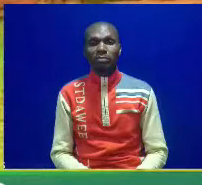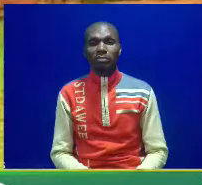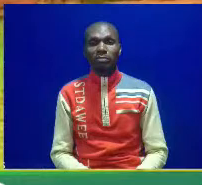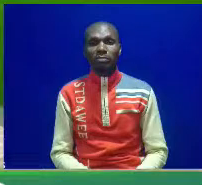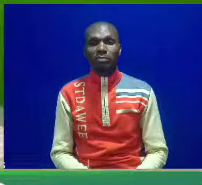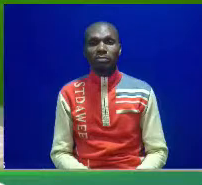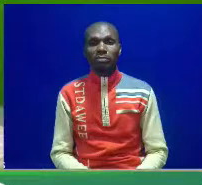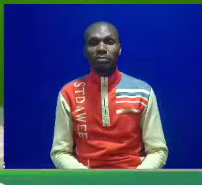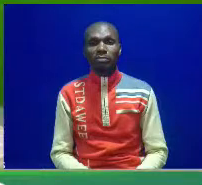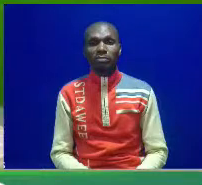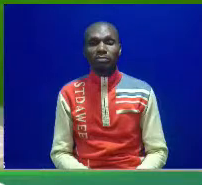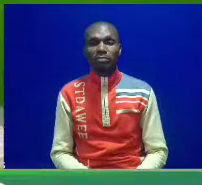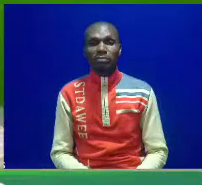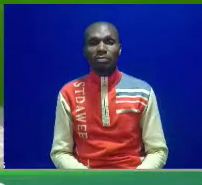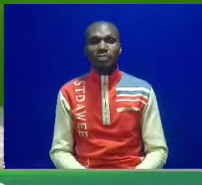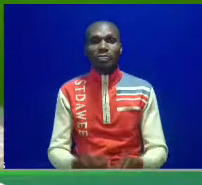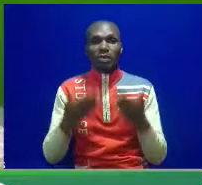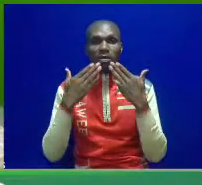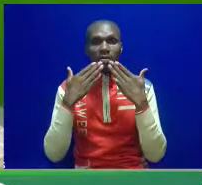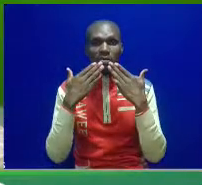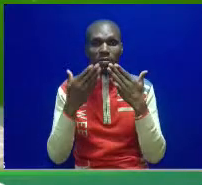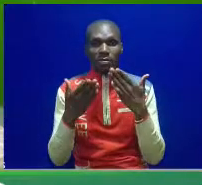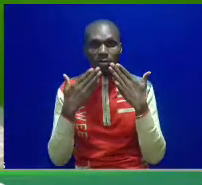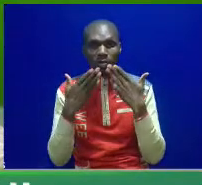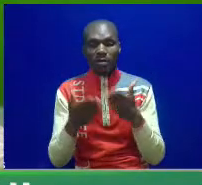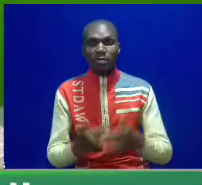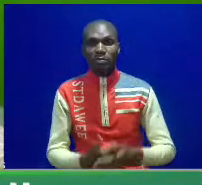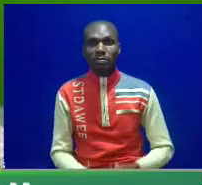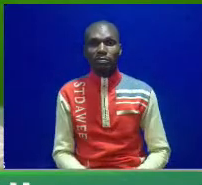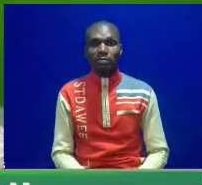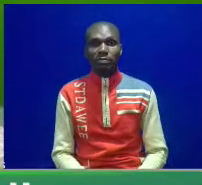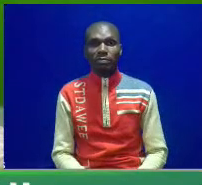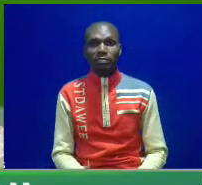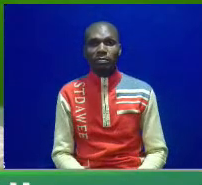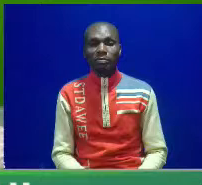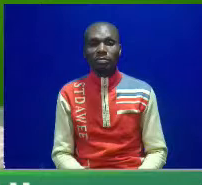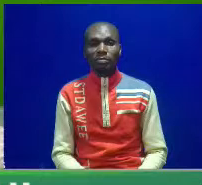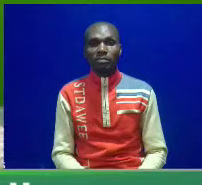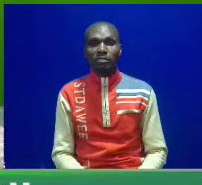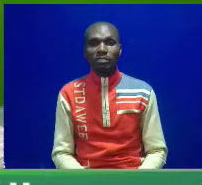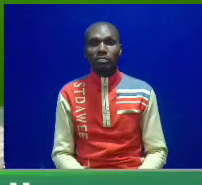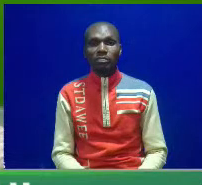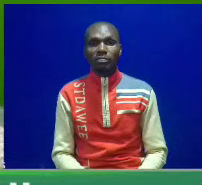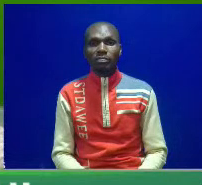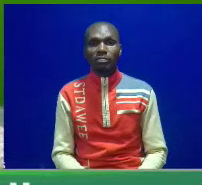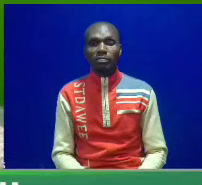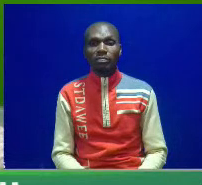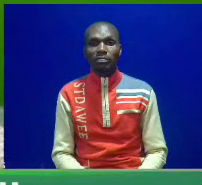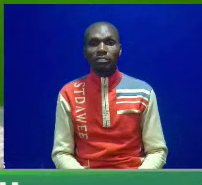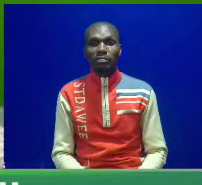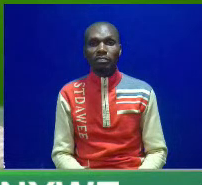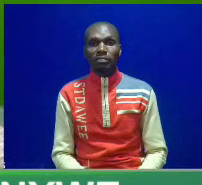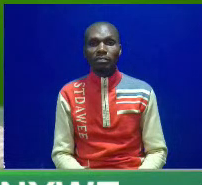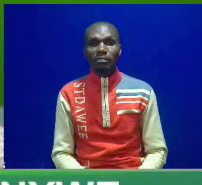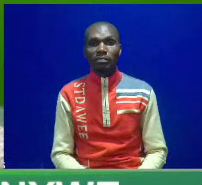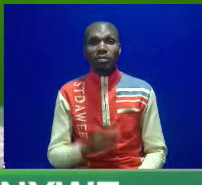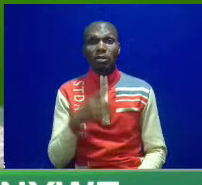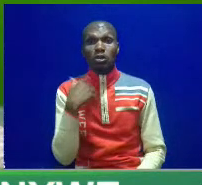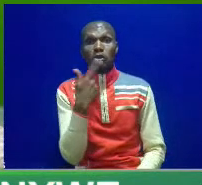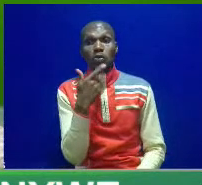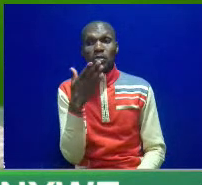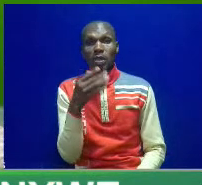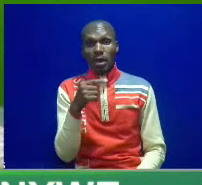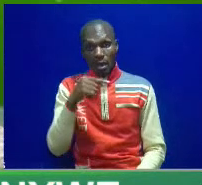Bin. Mbiyamo na umuri keito ndembo Stephen Asorbo tururi kiranu kuruwase e county ya Nyamira. Uyo kabiru mgavana